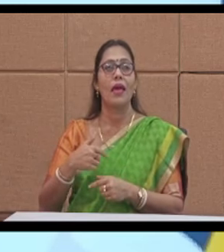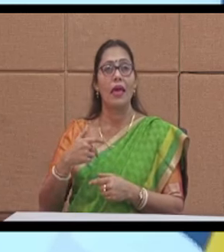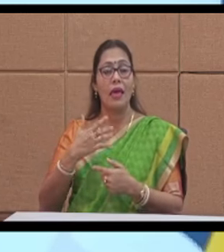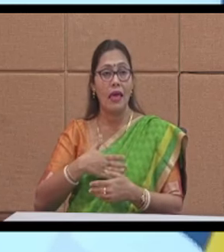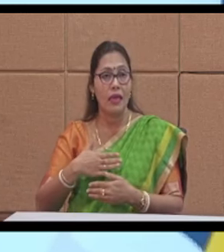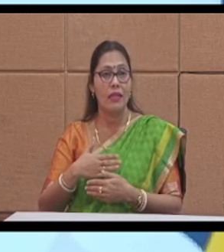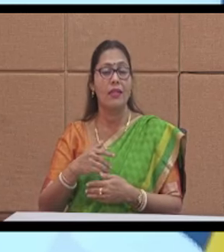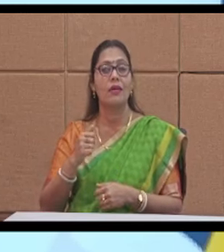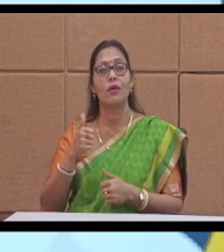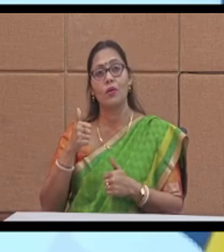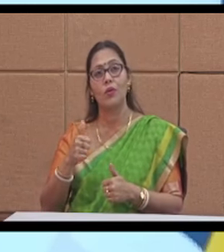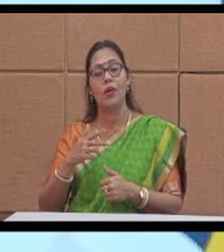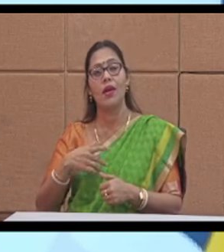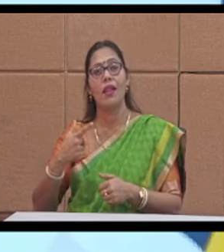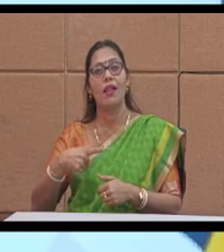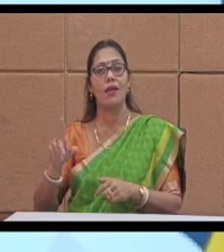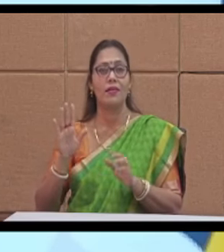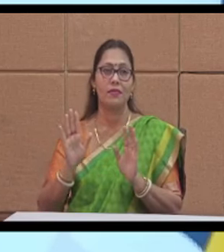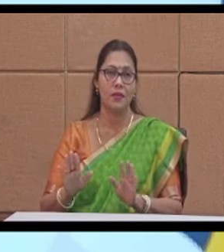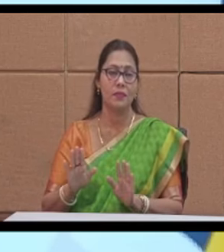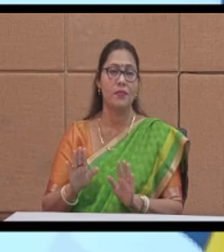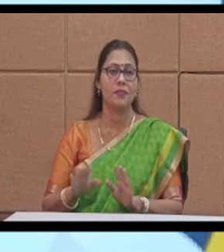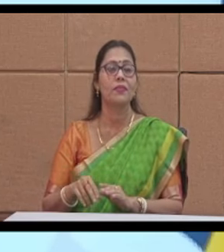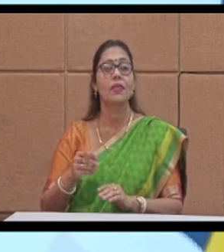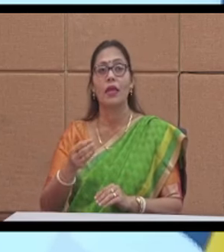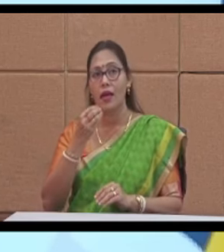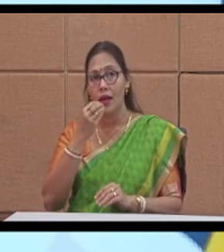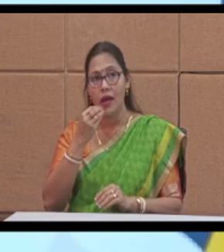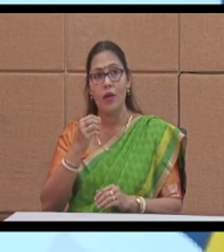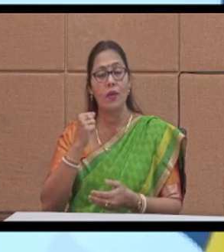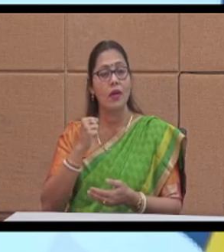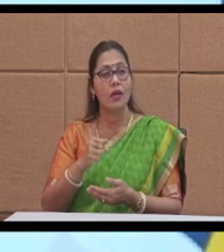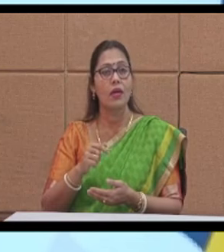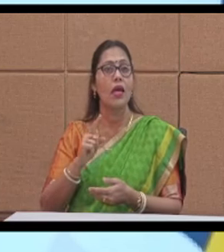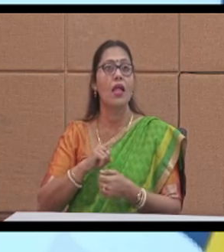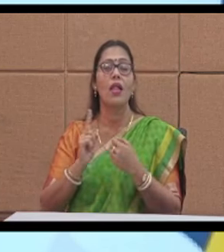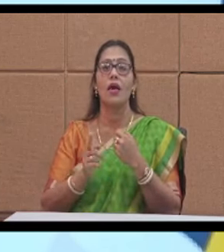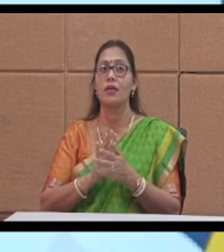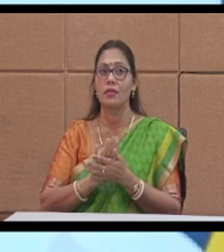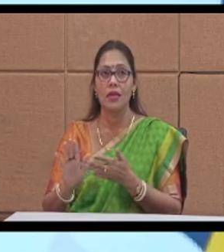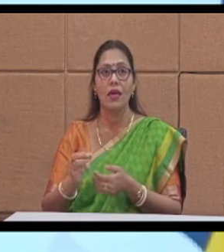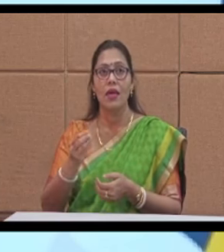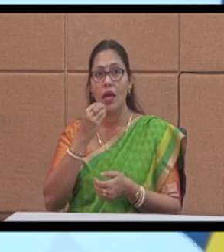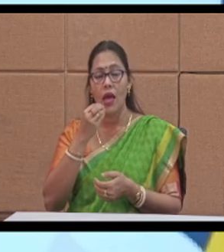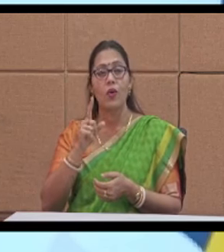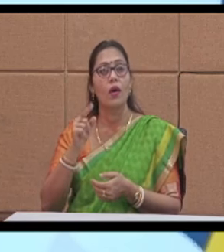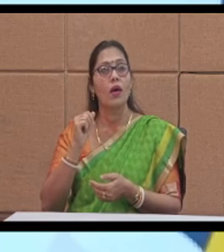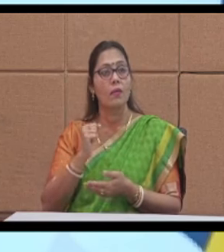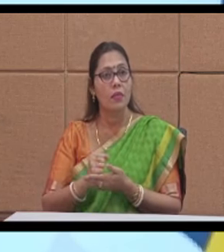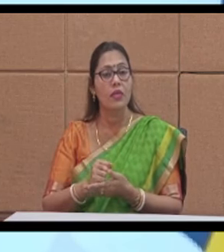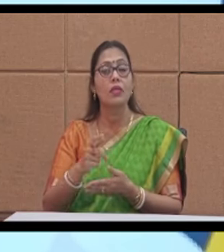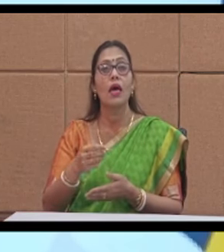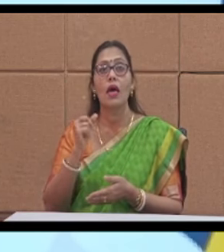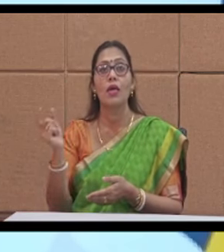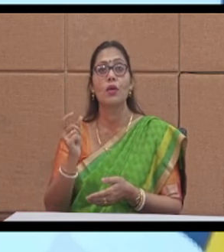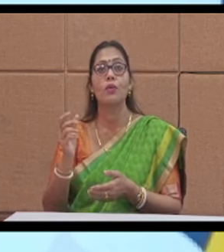পৃথিবীর বুকে বেঁচে থাকতে পারো তাই খাদ্য খাওয়াই শেষ কথা নয় খাদ্যকে তুমি